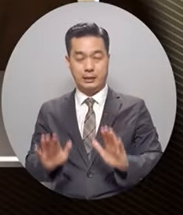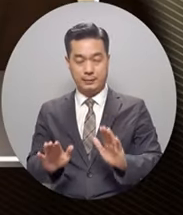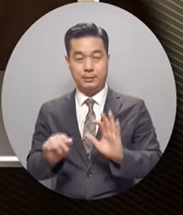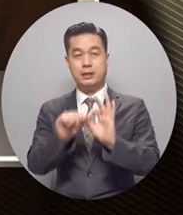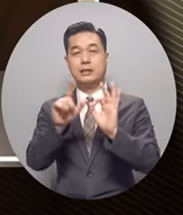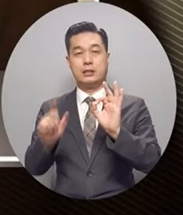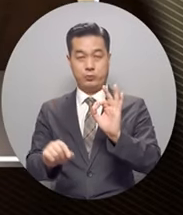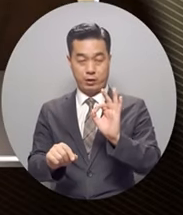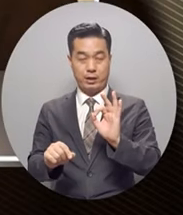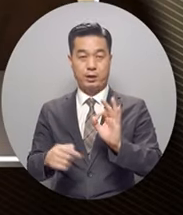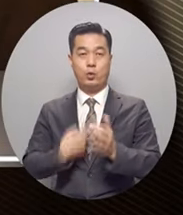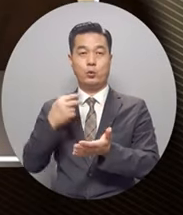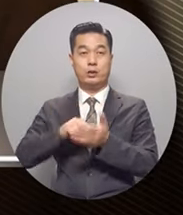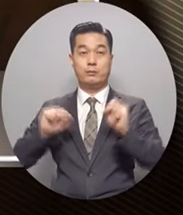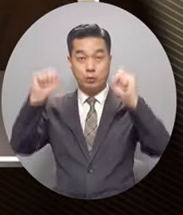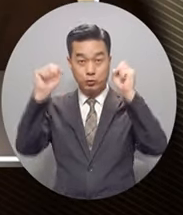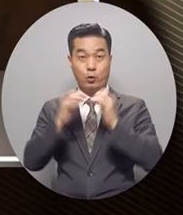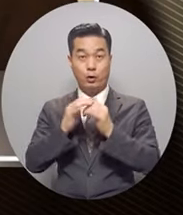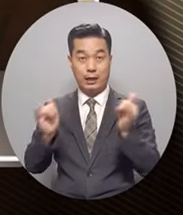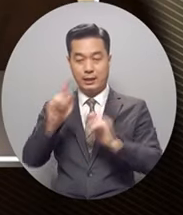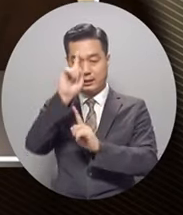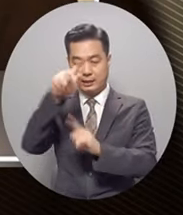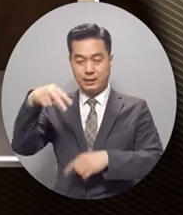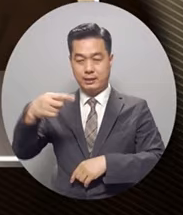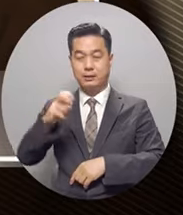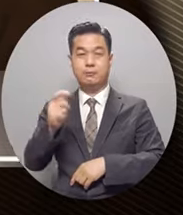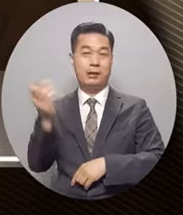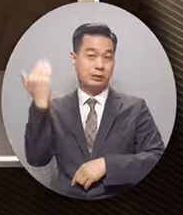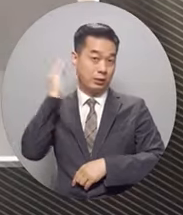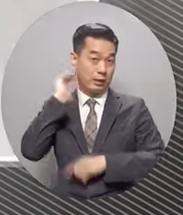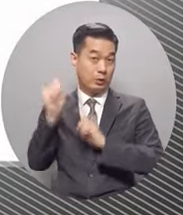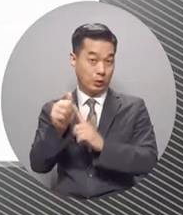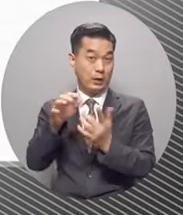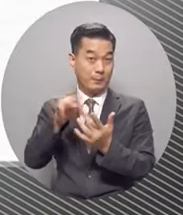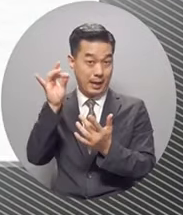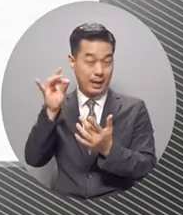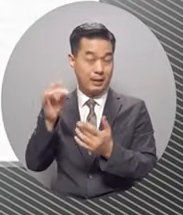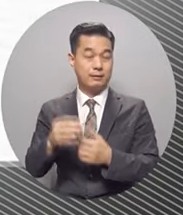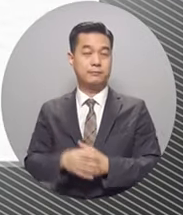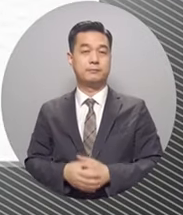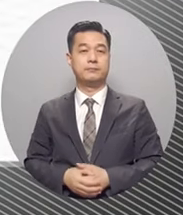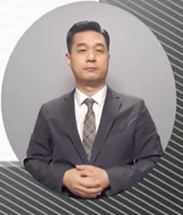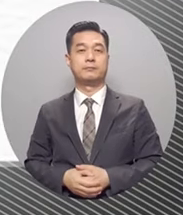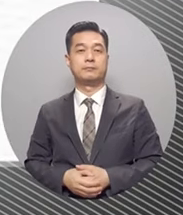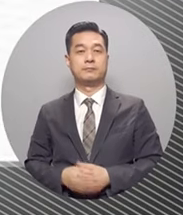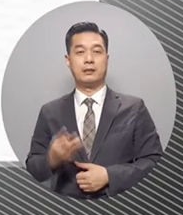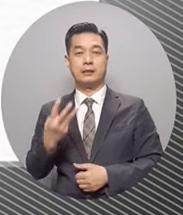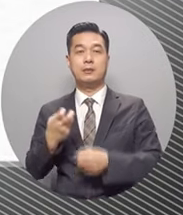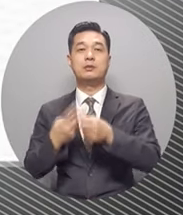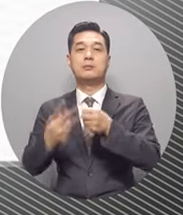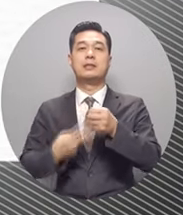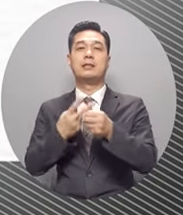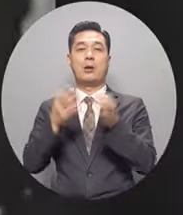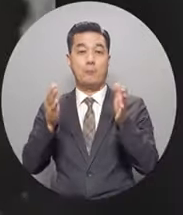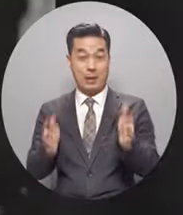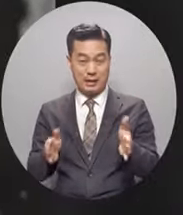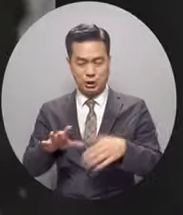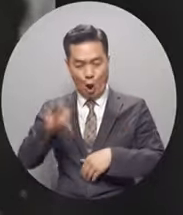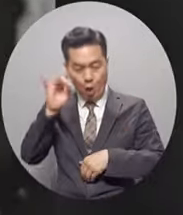이승만전대통령을 이달의독립운동가로선정했습니다. 이는 1992년선발절차가시작된이후32년만에처음있는일입니다.그는